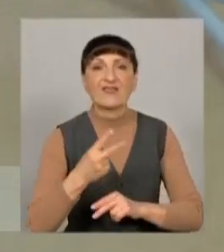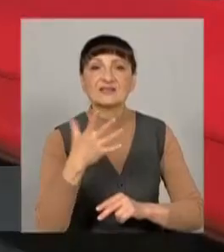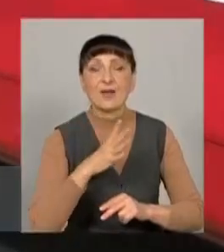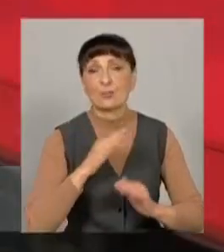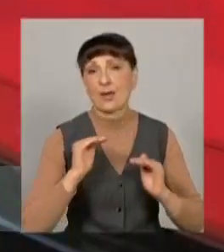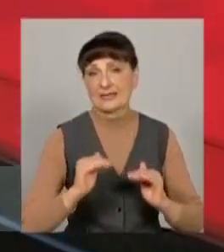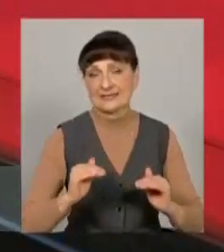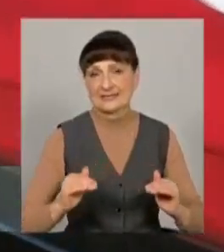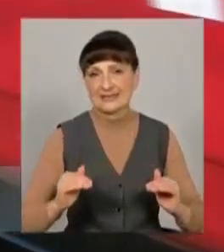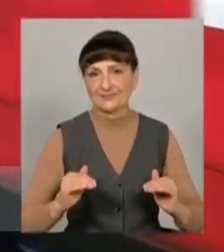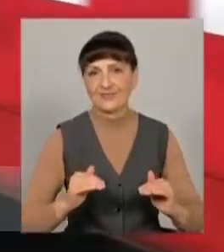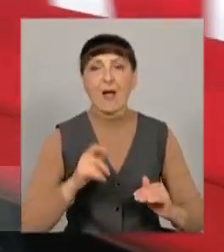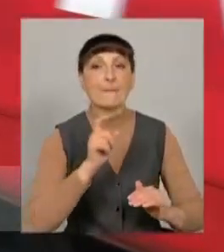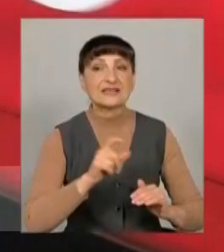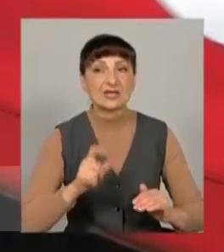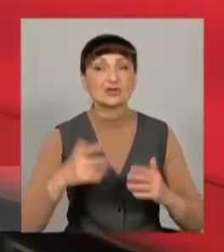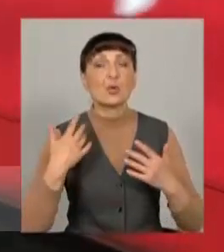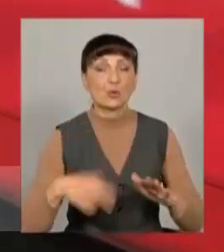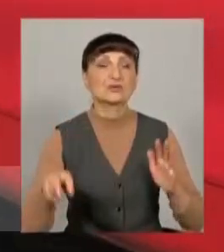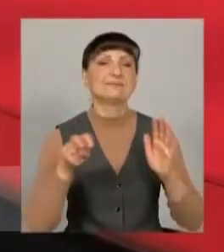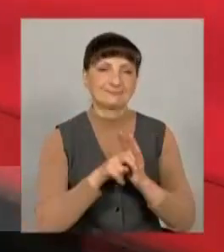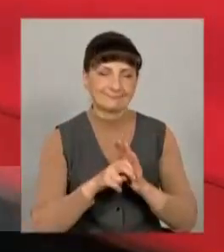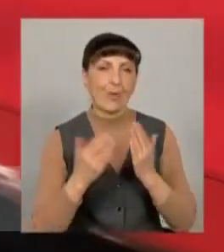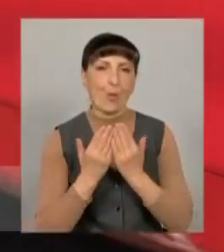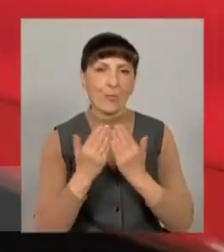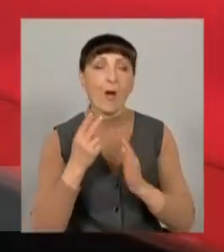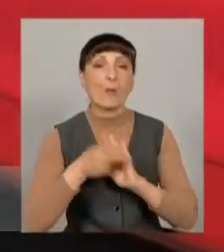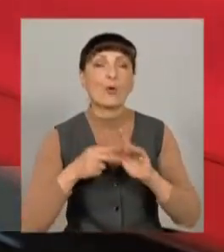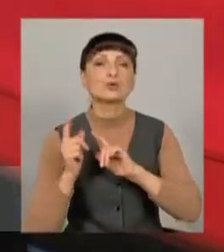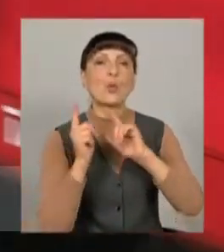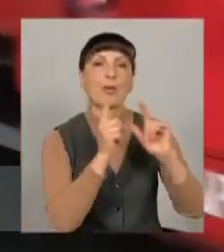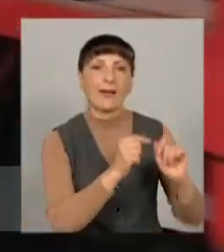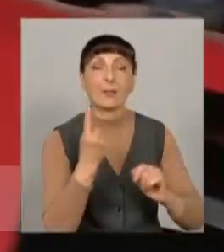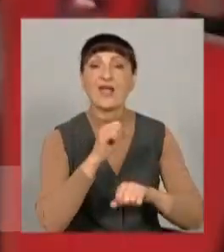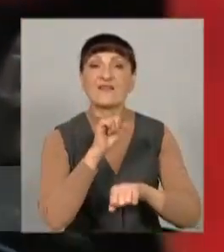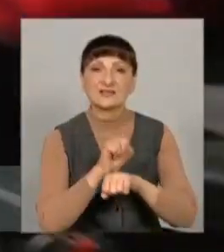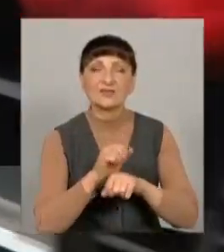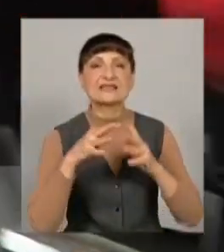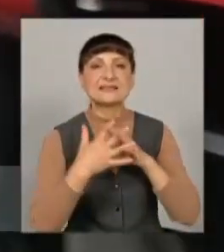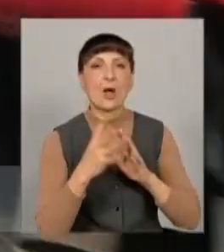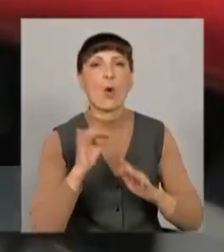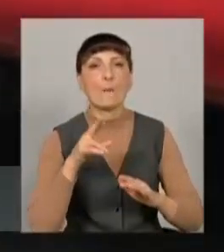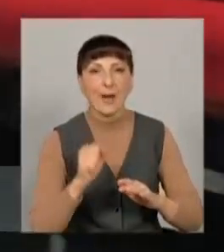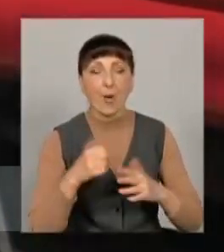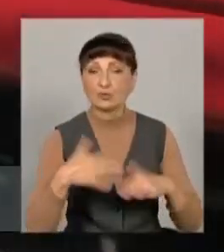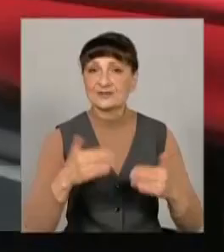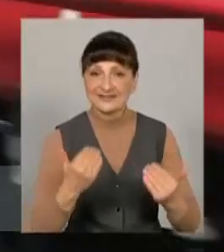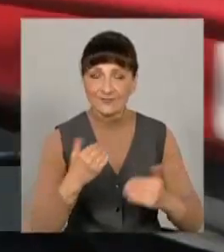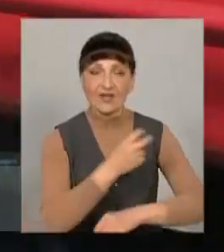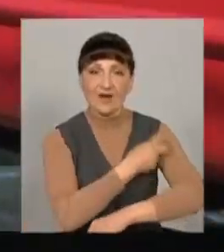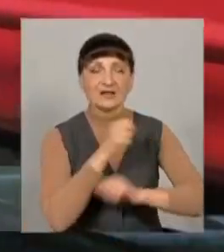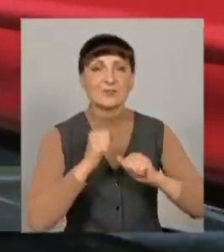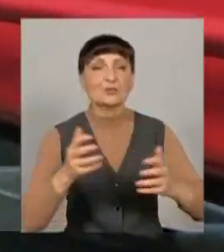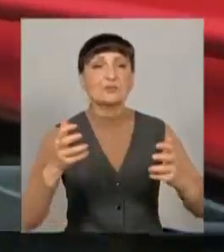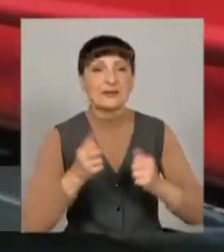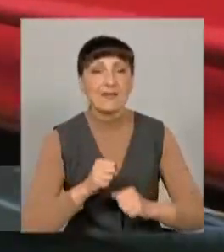дети. Пассажиры заняли свои купе, поезд тронулся. Первая остановка – село Копа. И уже сегодня врачи смогут